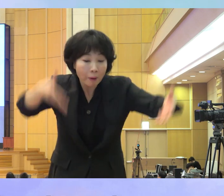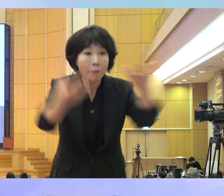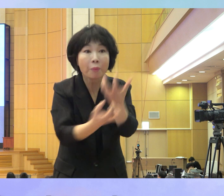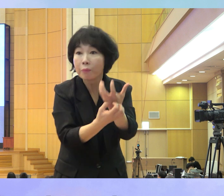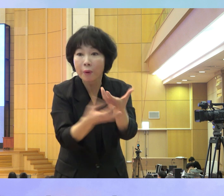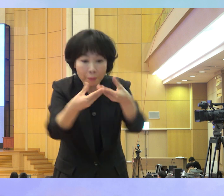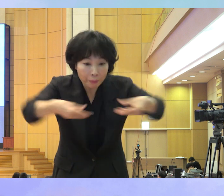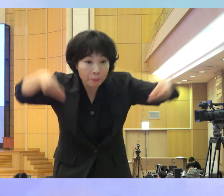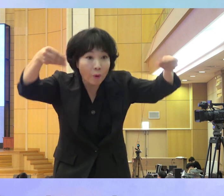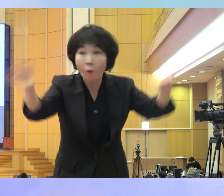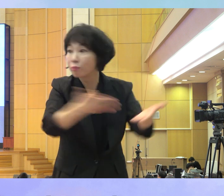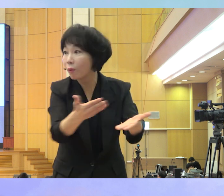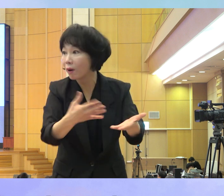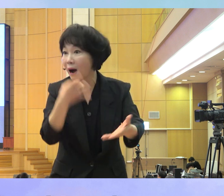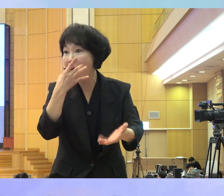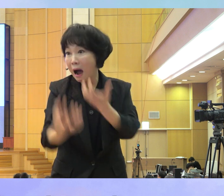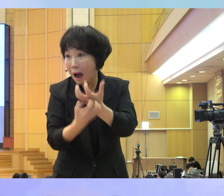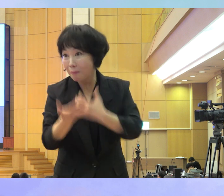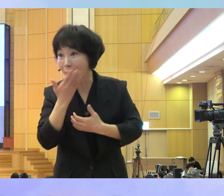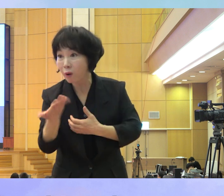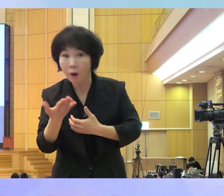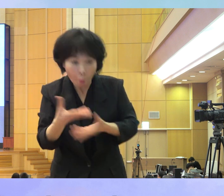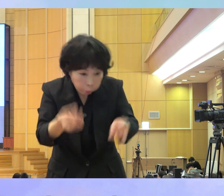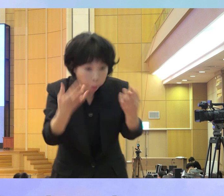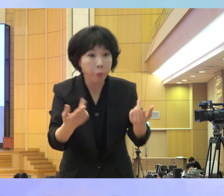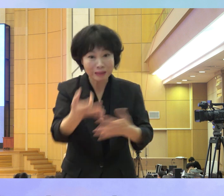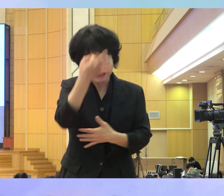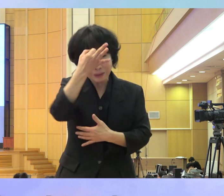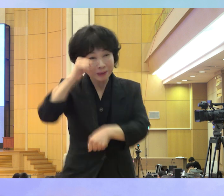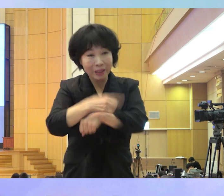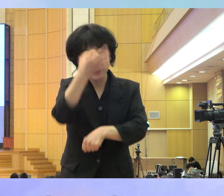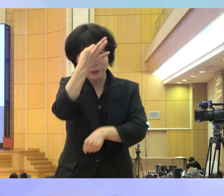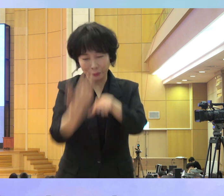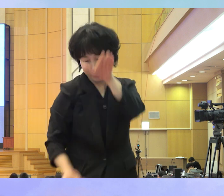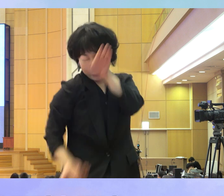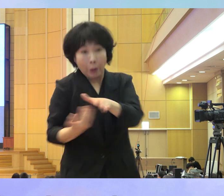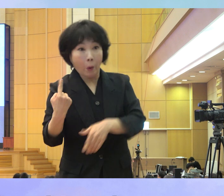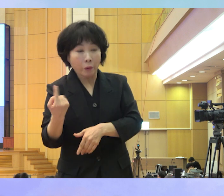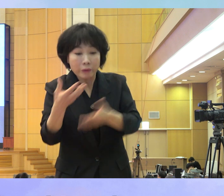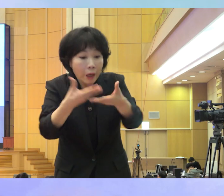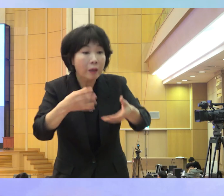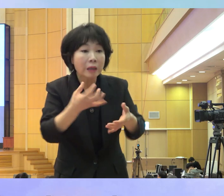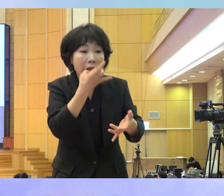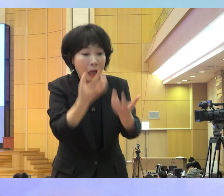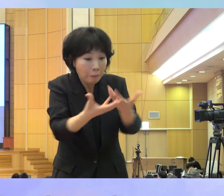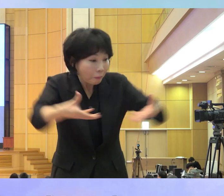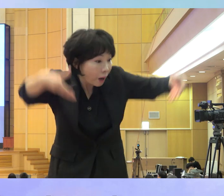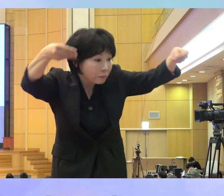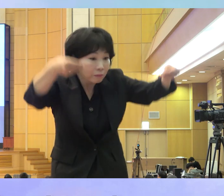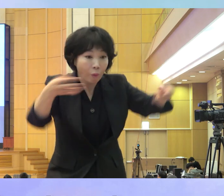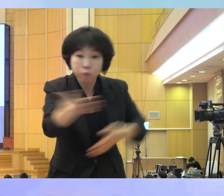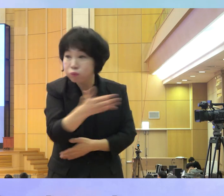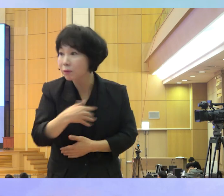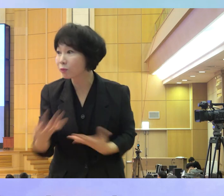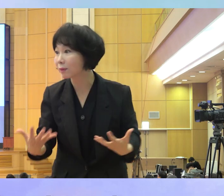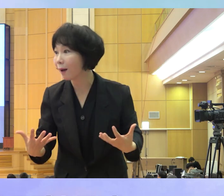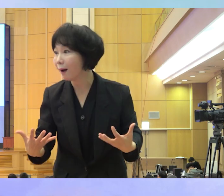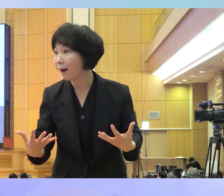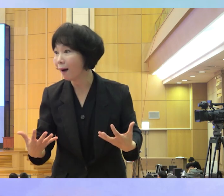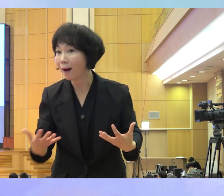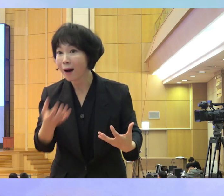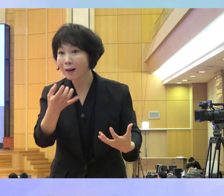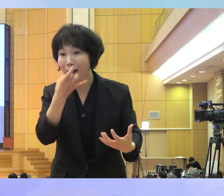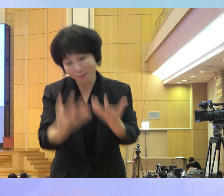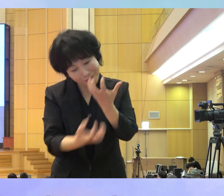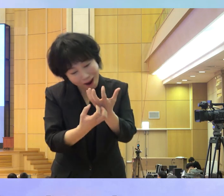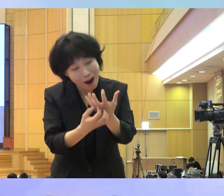아무리 밥을 잘 지을 수 있는 기술이 있다 하더라도 어떻게 해요? 없으면. 여러분, 기술자도요,